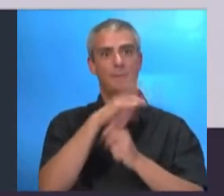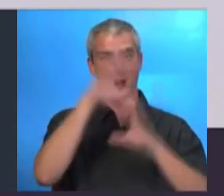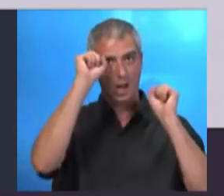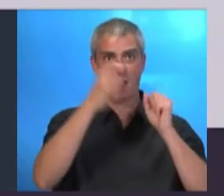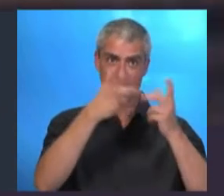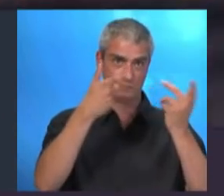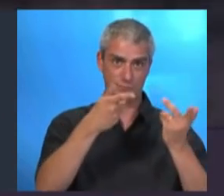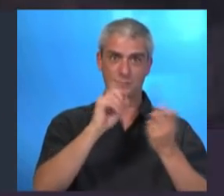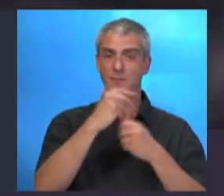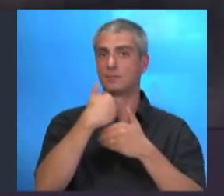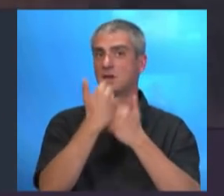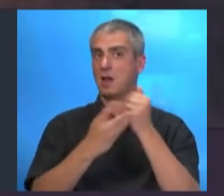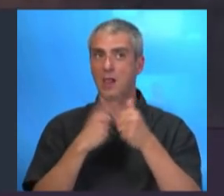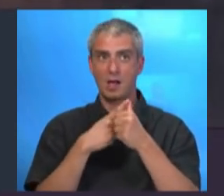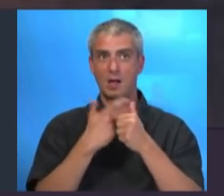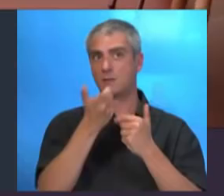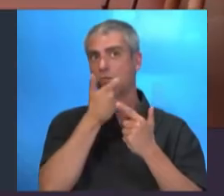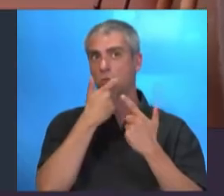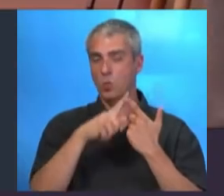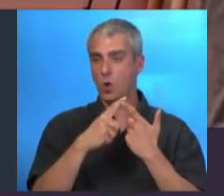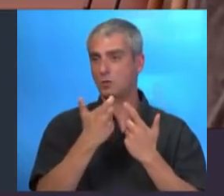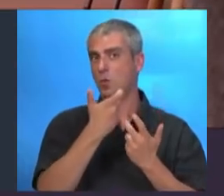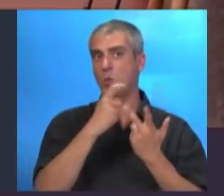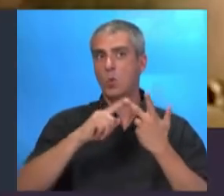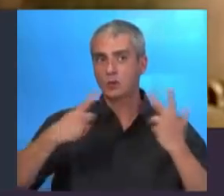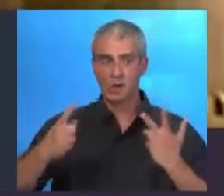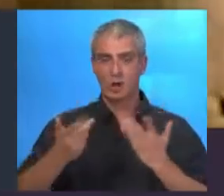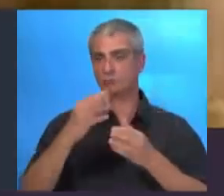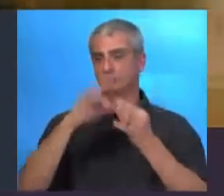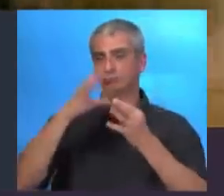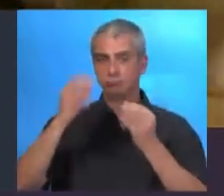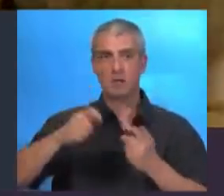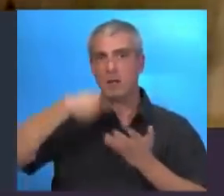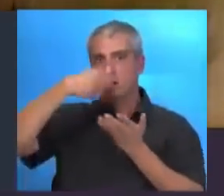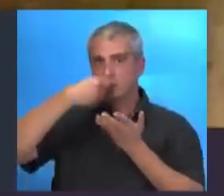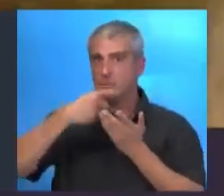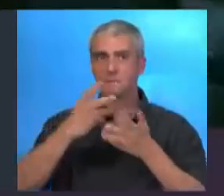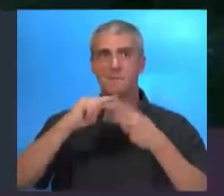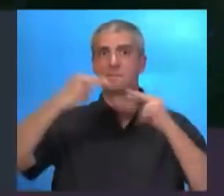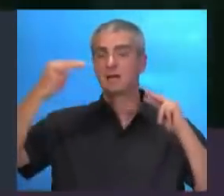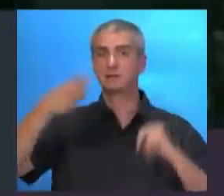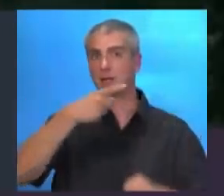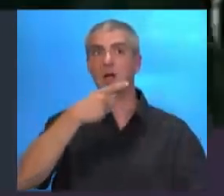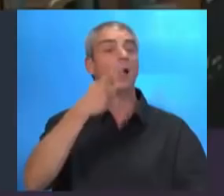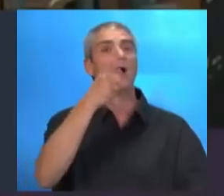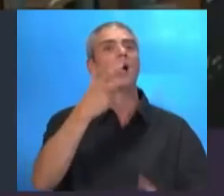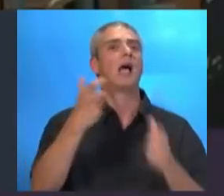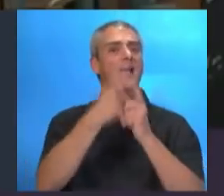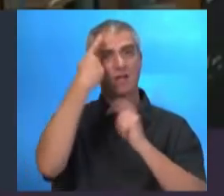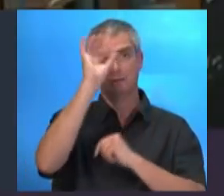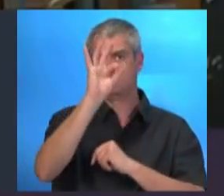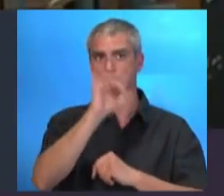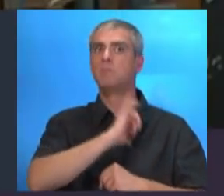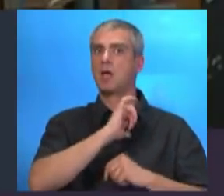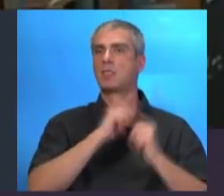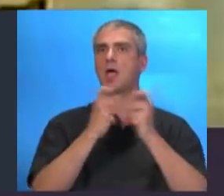לחם, עוגות, עוגיות, דגני בוקר, פסטות. הסטארט-אפ, חברת ההזנק שלו, מעניינת